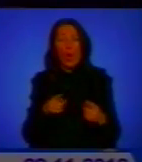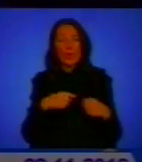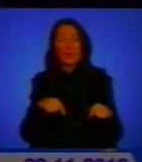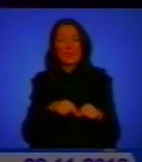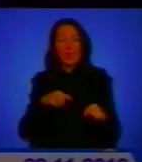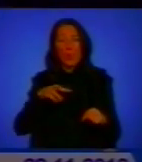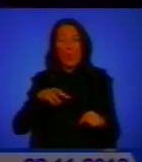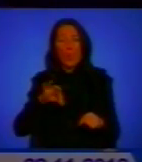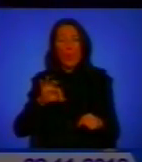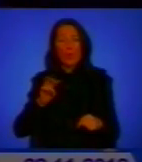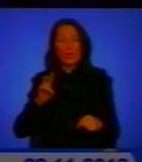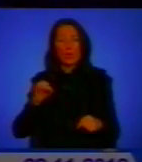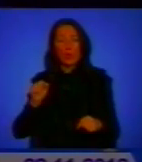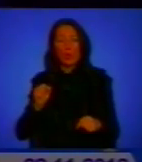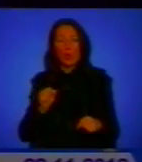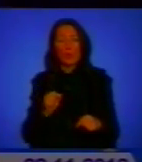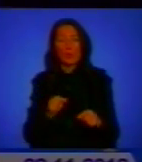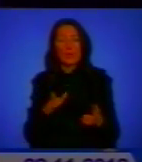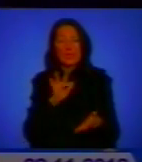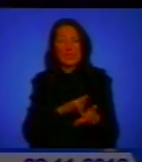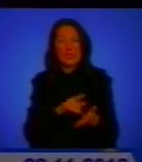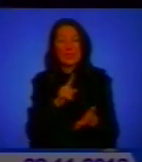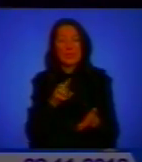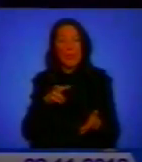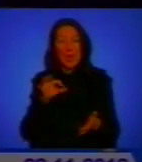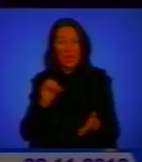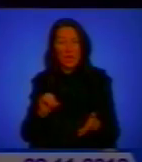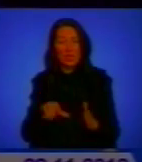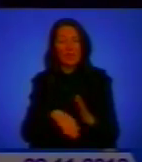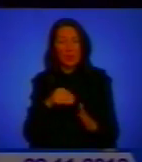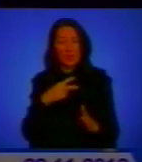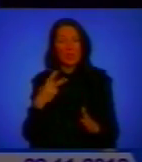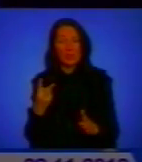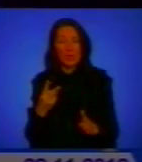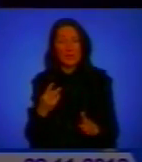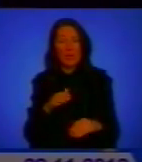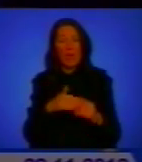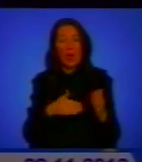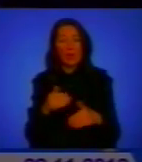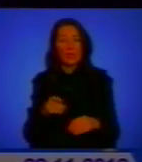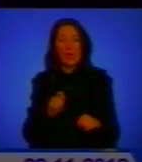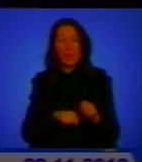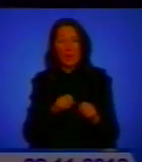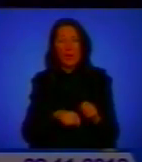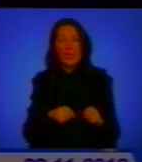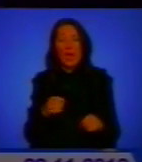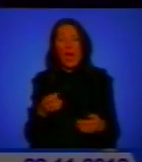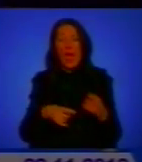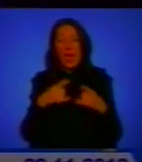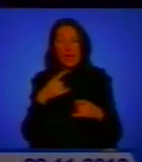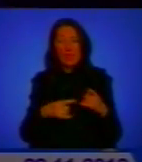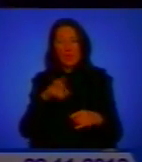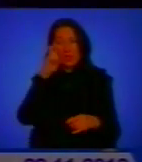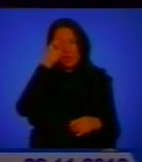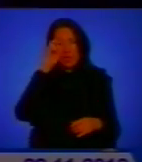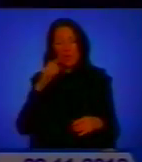центрі ЗМІ на виборах 2012. Фахівці регулярно досліджували ефіри державних телерадіокомпаній щодо